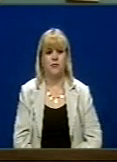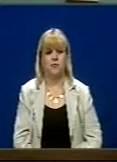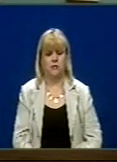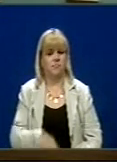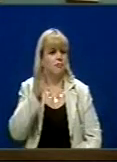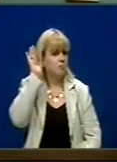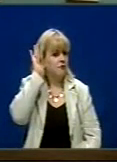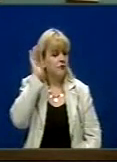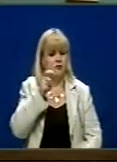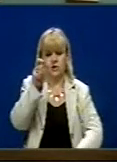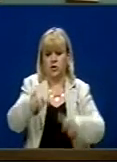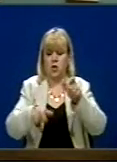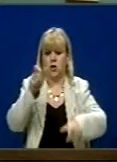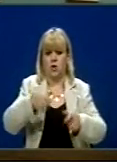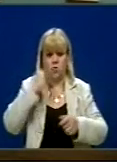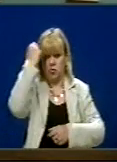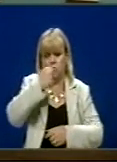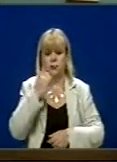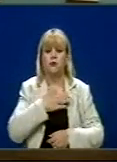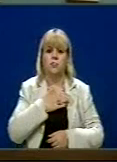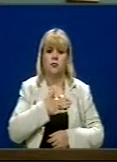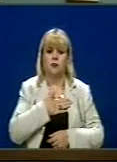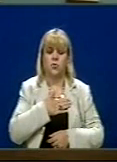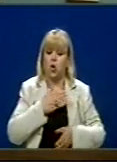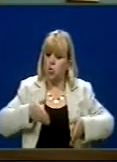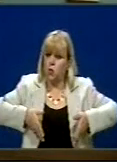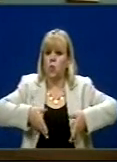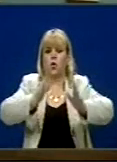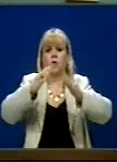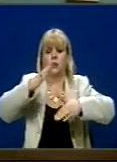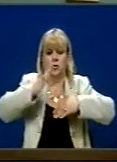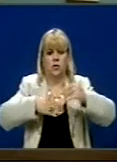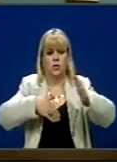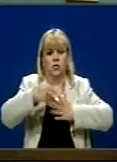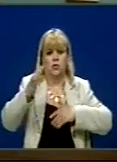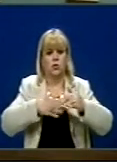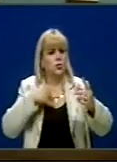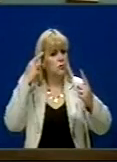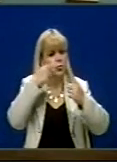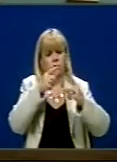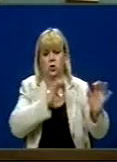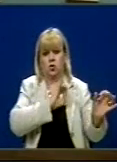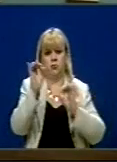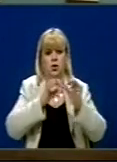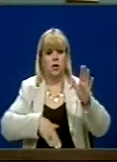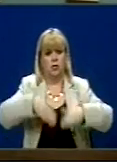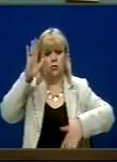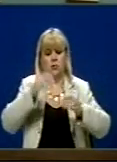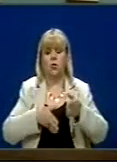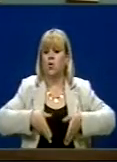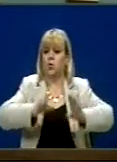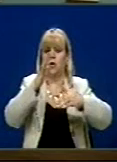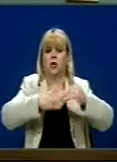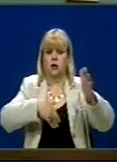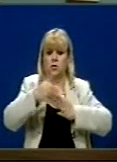Për qytetarët e Republikës Kosovës, rrugët ndërtohen me qëllim që të kemi siguri më të lartë dhe rrugët ndërtohet që të